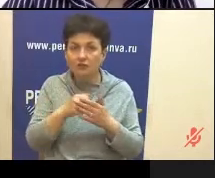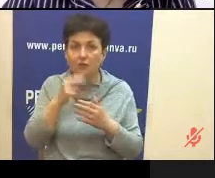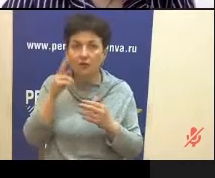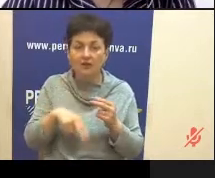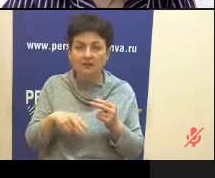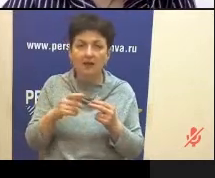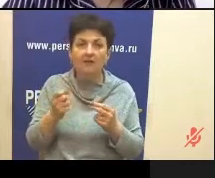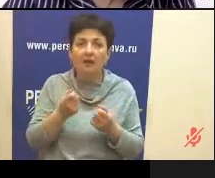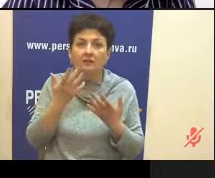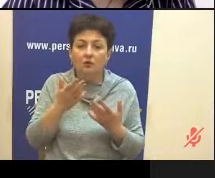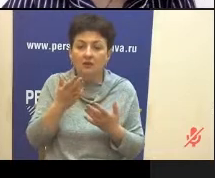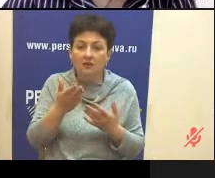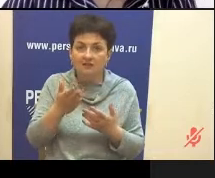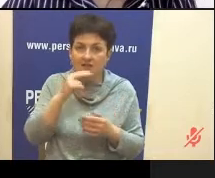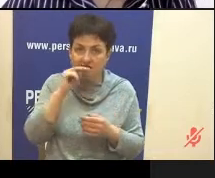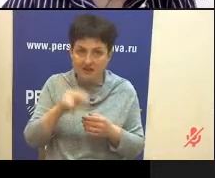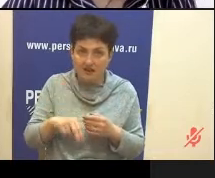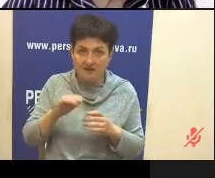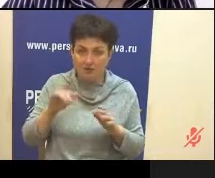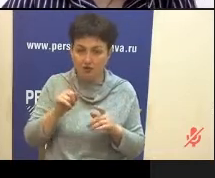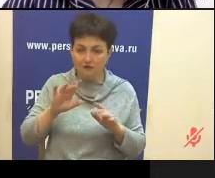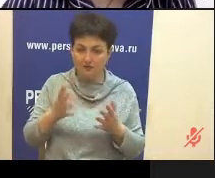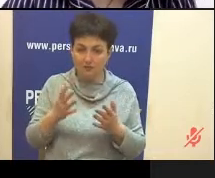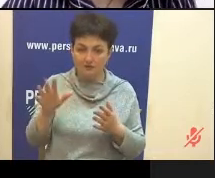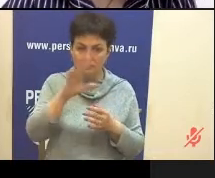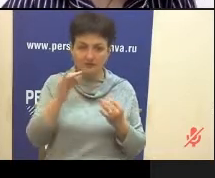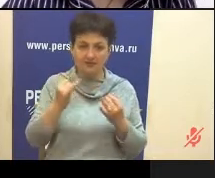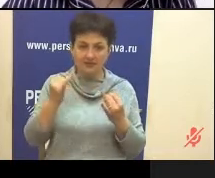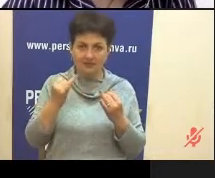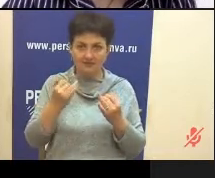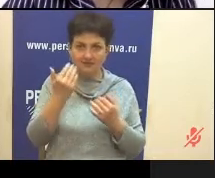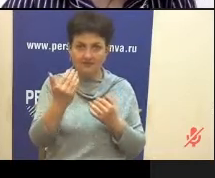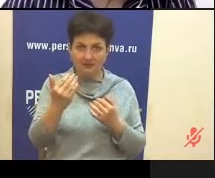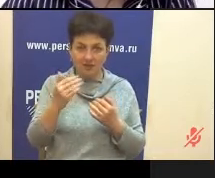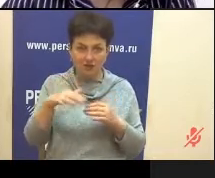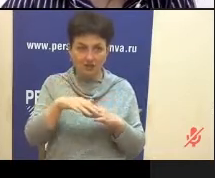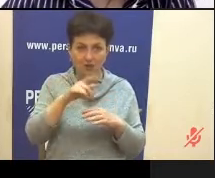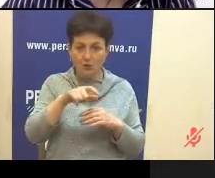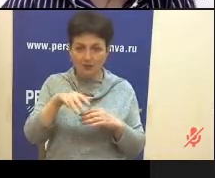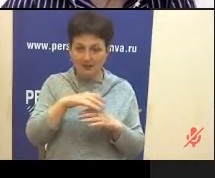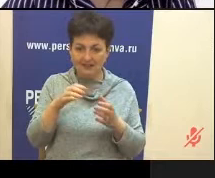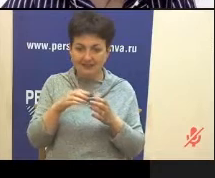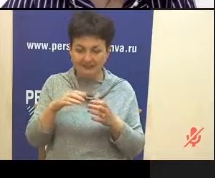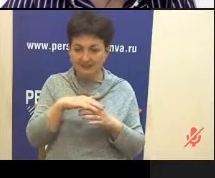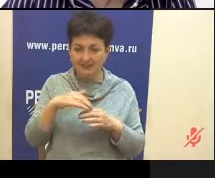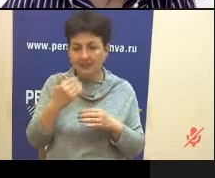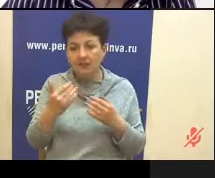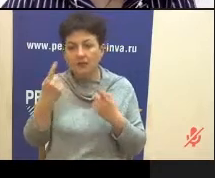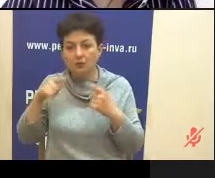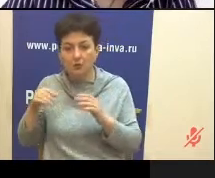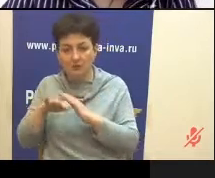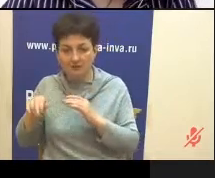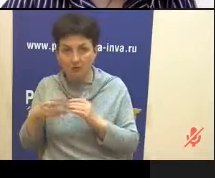вы не можете знать до конца, насколько вы виноваты в том, что вдруг все заинтересовались вашей целевой